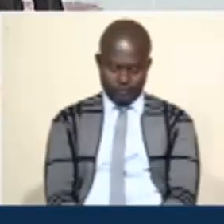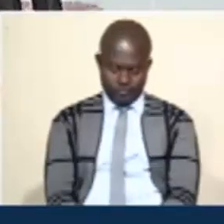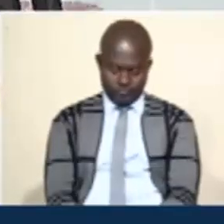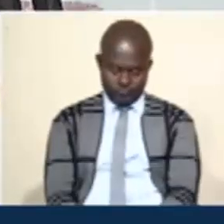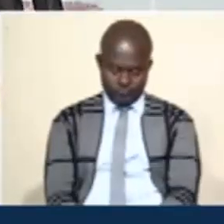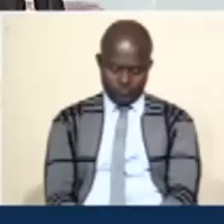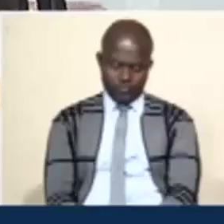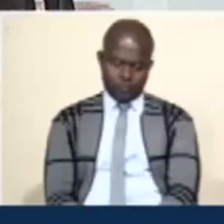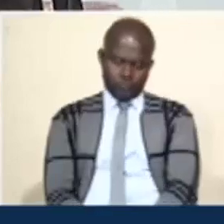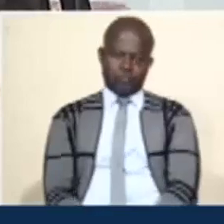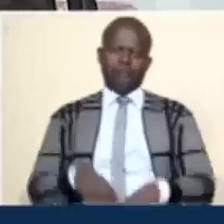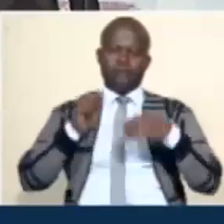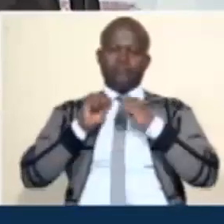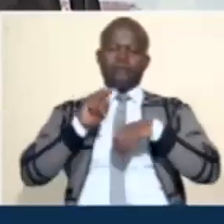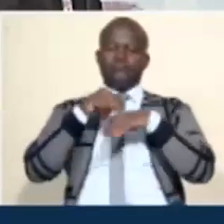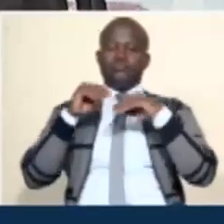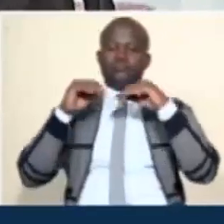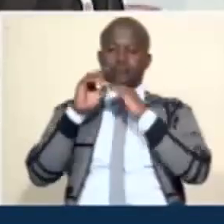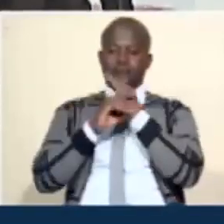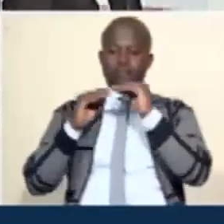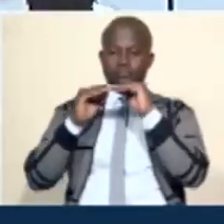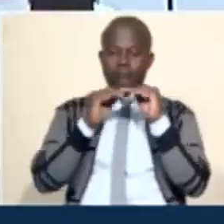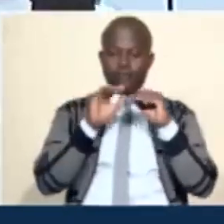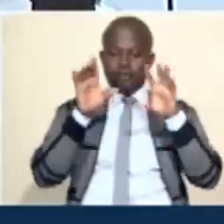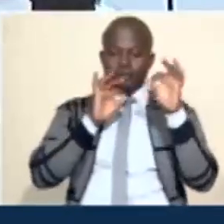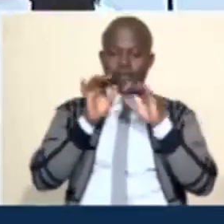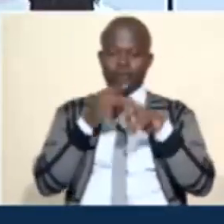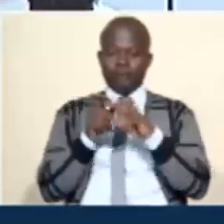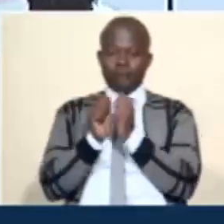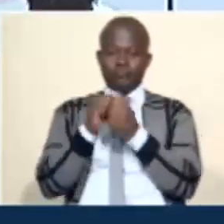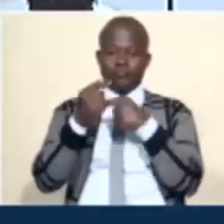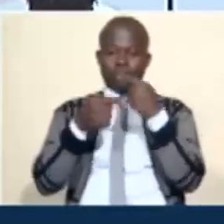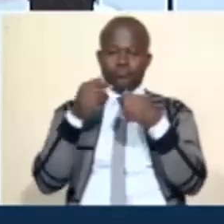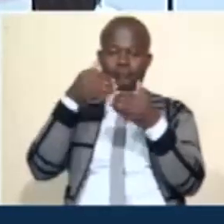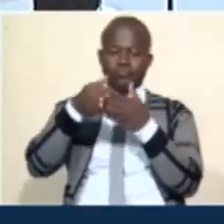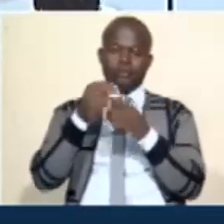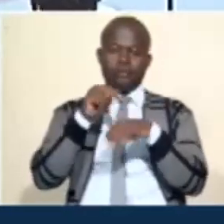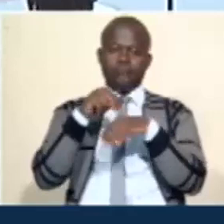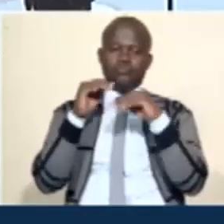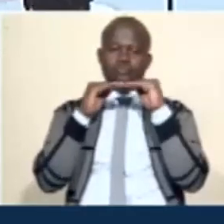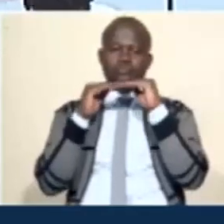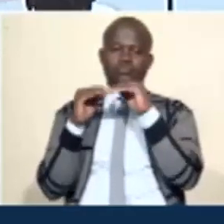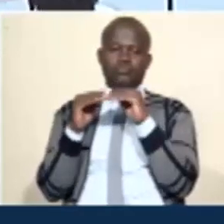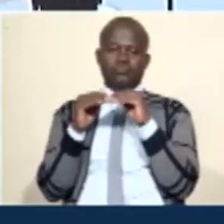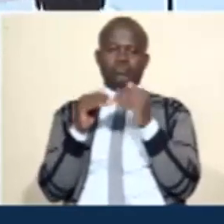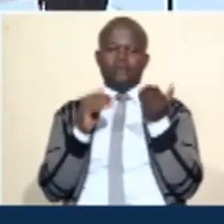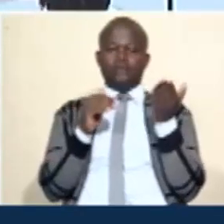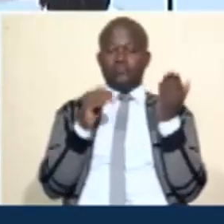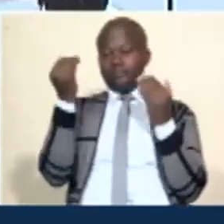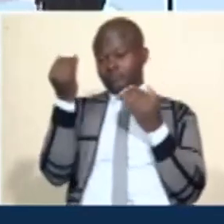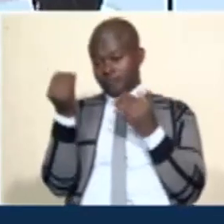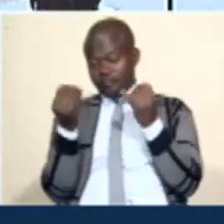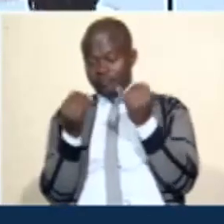aya marushanwa yatangiye ku rwego rw'akarere bahitamo abanyempano batandukanye barakomeza bagera ku rwego rw'igihugu abanyabugeni